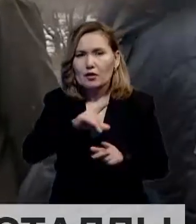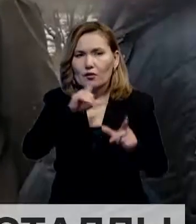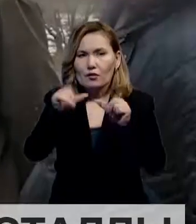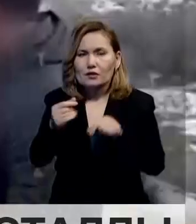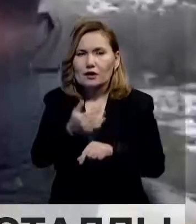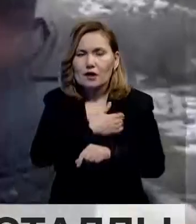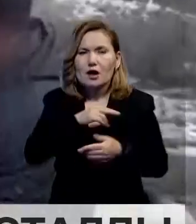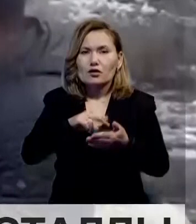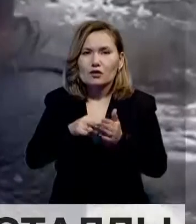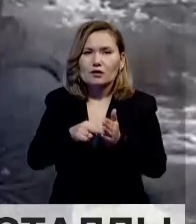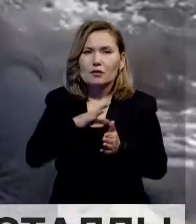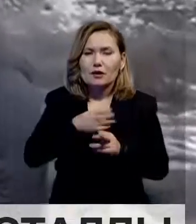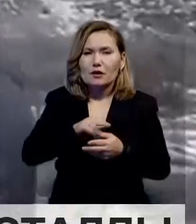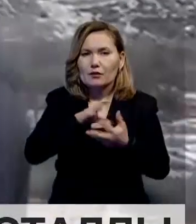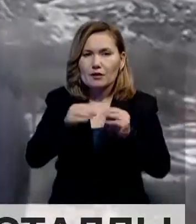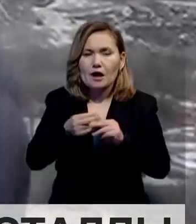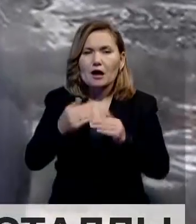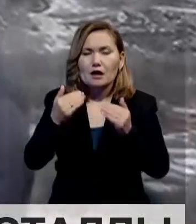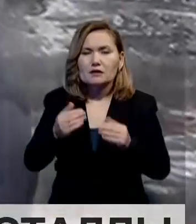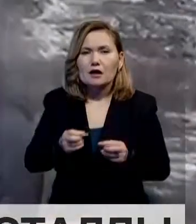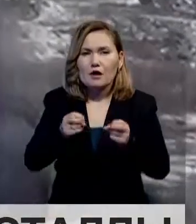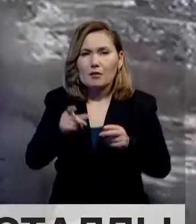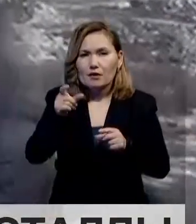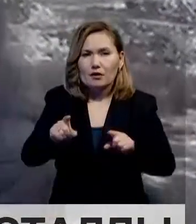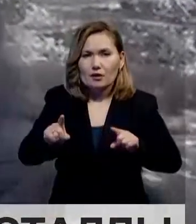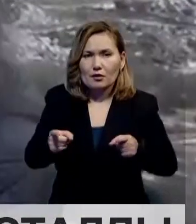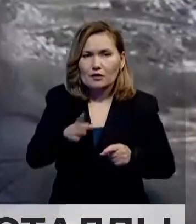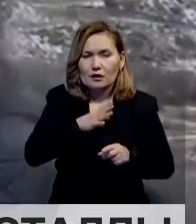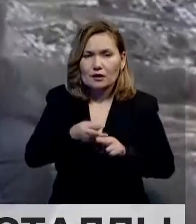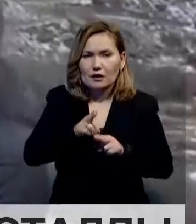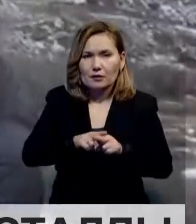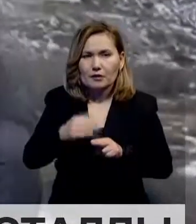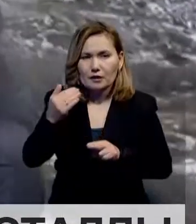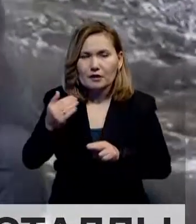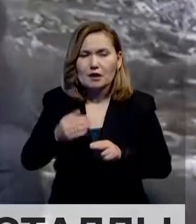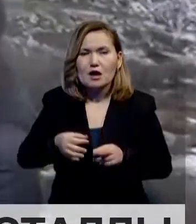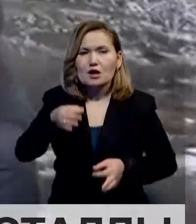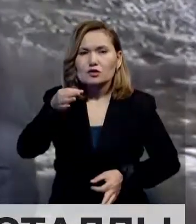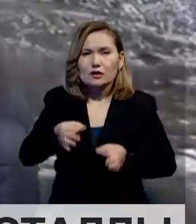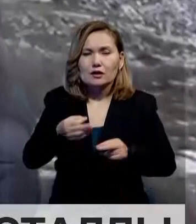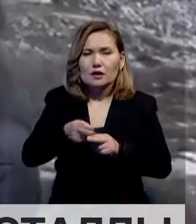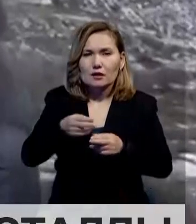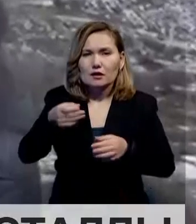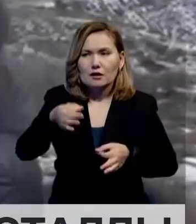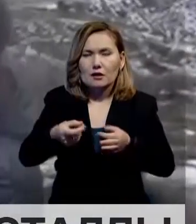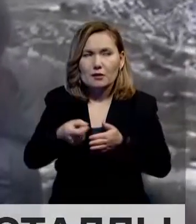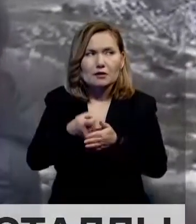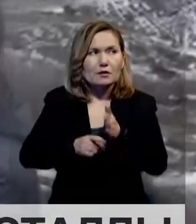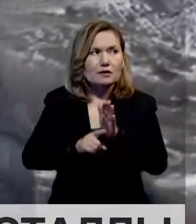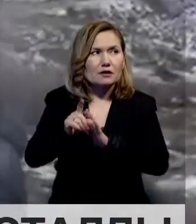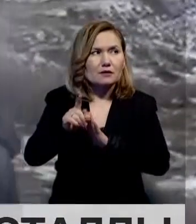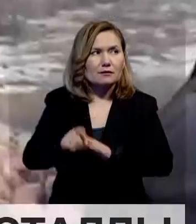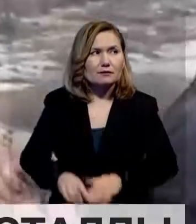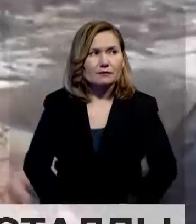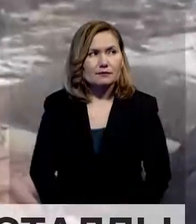республикасына өтуді жоспарлағаны белгілі болды. Қазір күдіктілер уақытша ұстау изоляторына қамауға алынды. Сотқа дейінгі тергеу амалдары